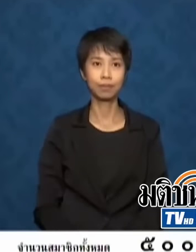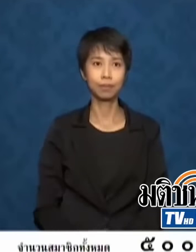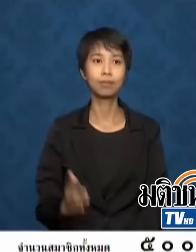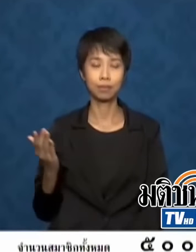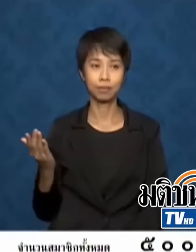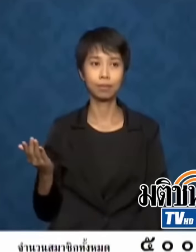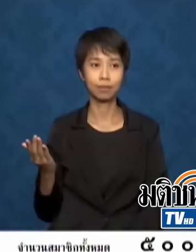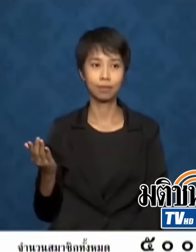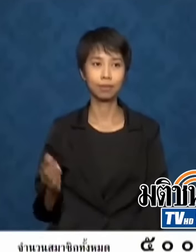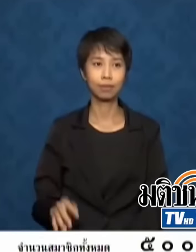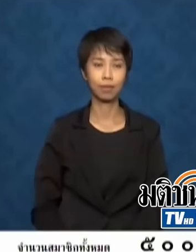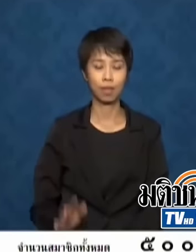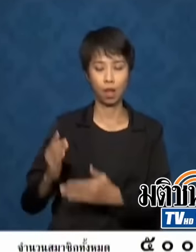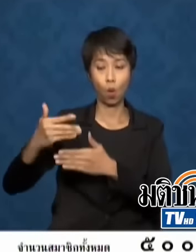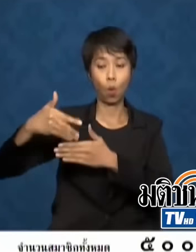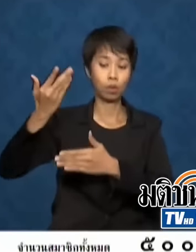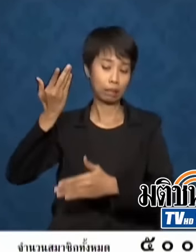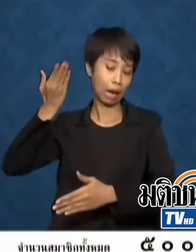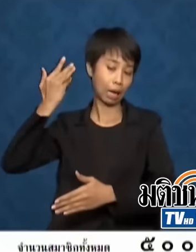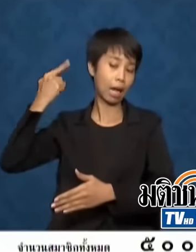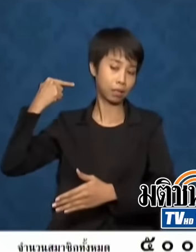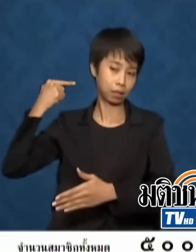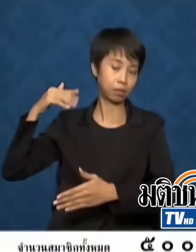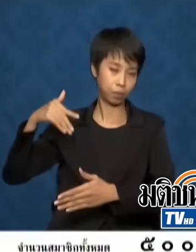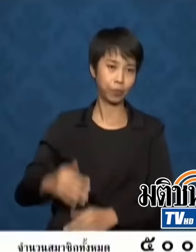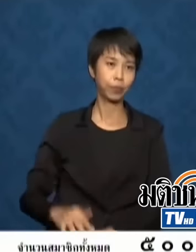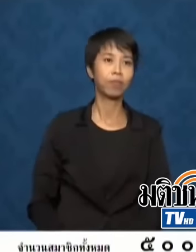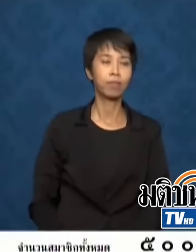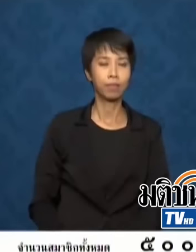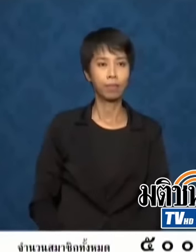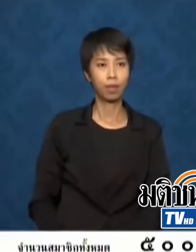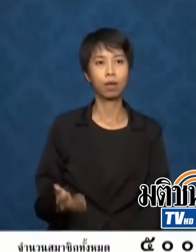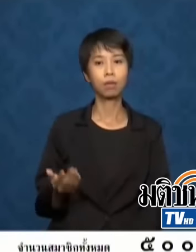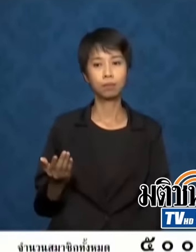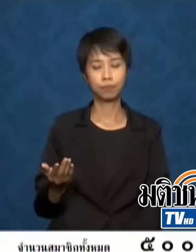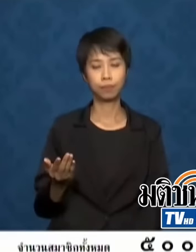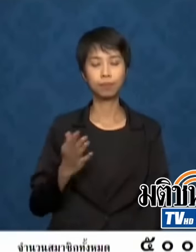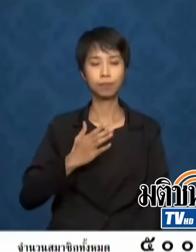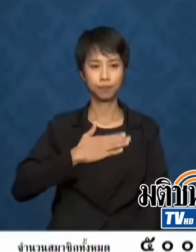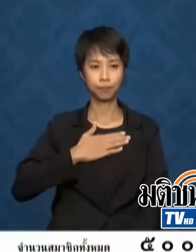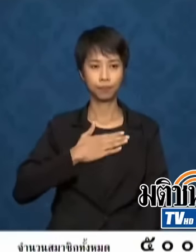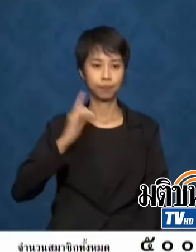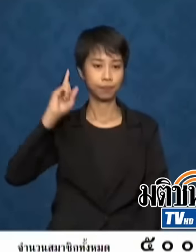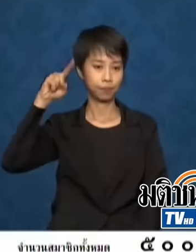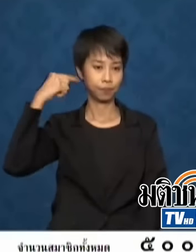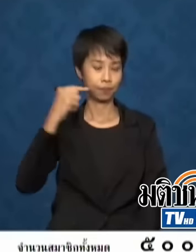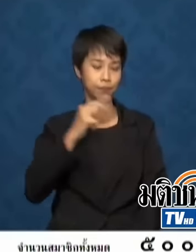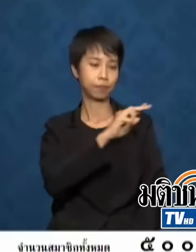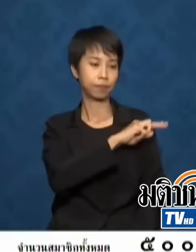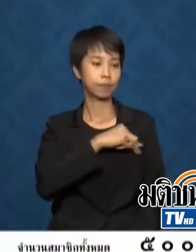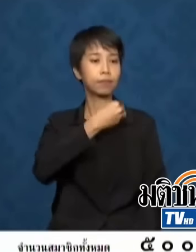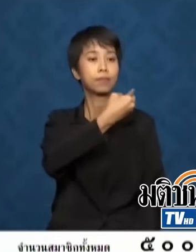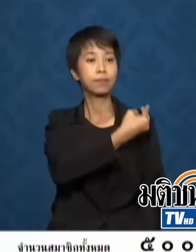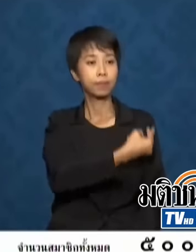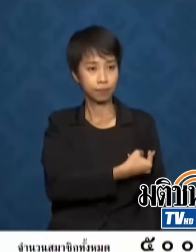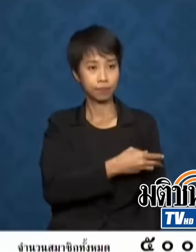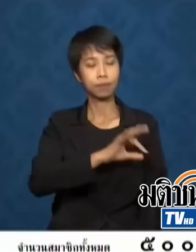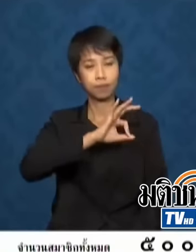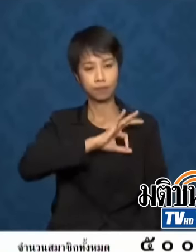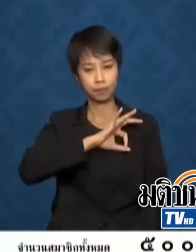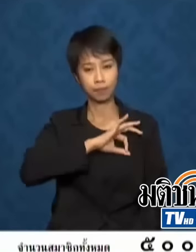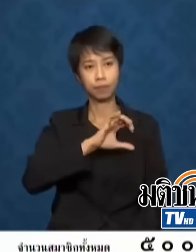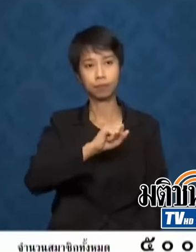เชิญผู้ประท้วงข้างหลังก่อนนะครับเดี๋ยวไปวินิจฉัยพร้อมๆกันเลยครับได ้ค่ะดิฉันทันตแพทย์หญิงศรียดาปาริมาพันธ์ค่ะสมาชิกสภา